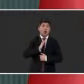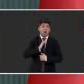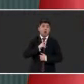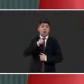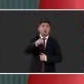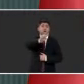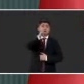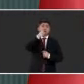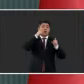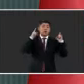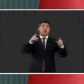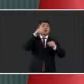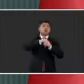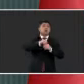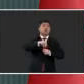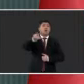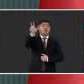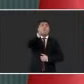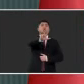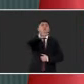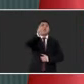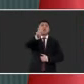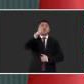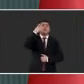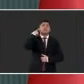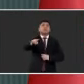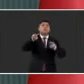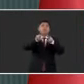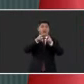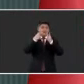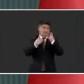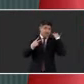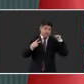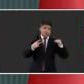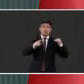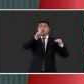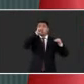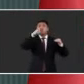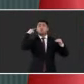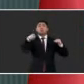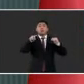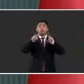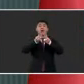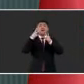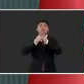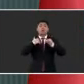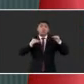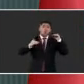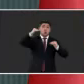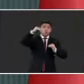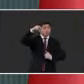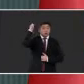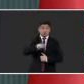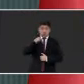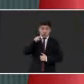geçtiğimiz 20 yılda 32 bin megawatttan 100 bin megawatt seviyesine